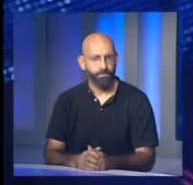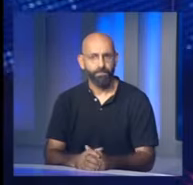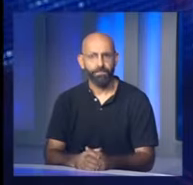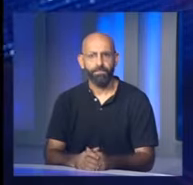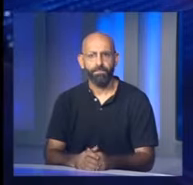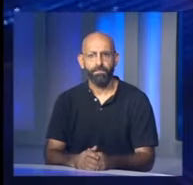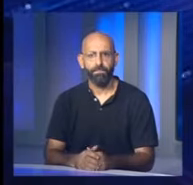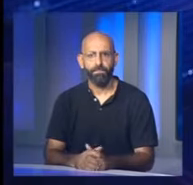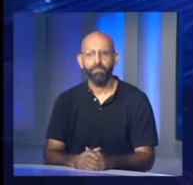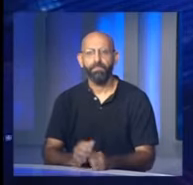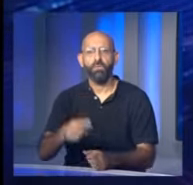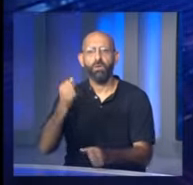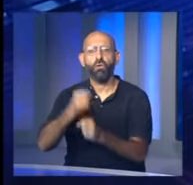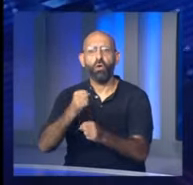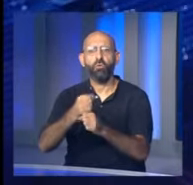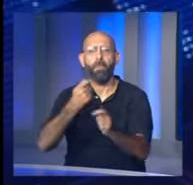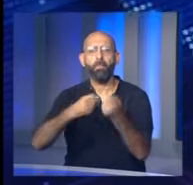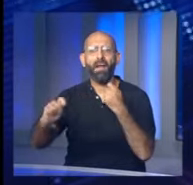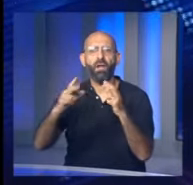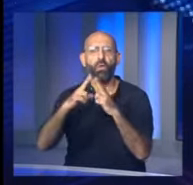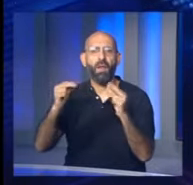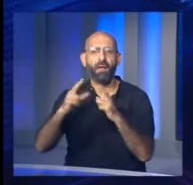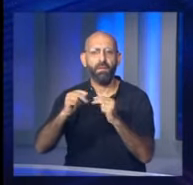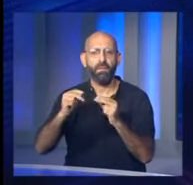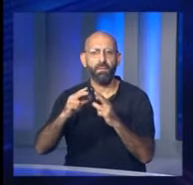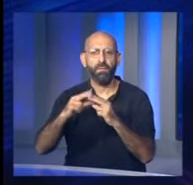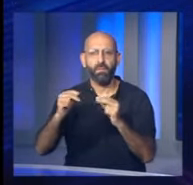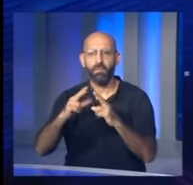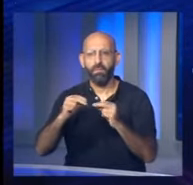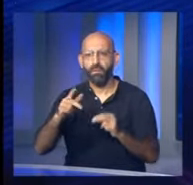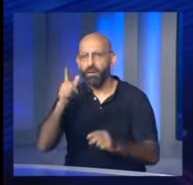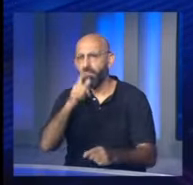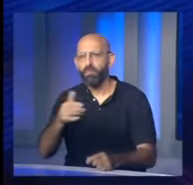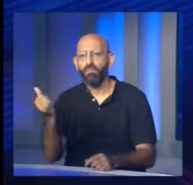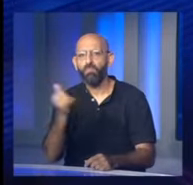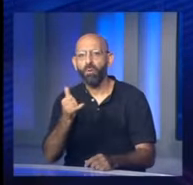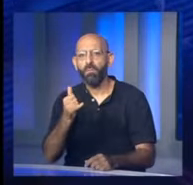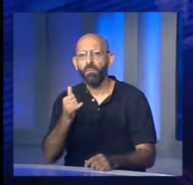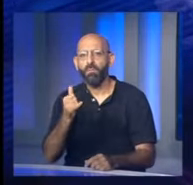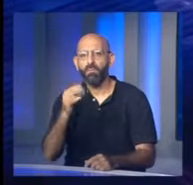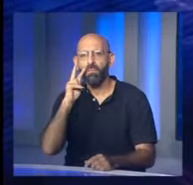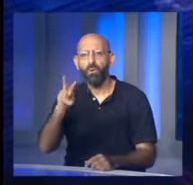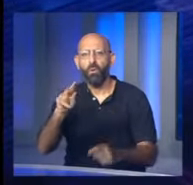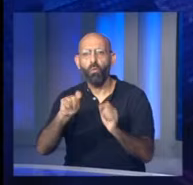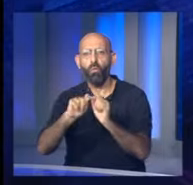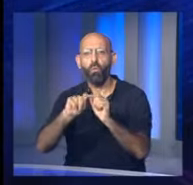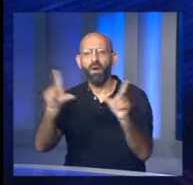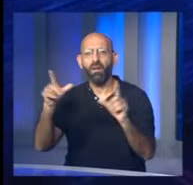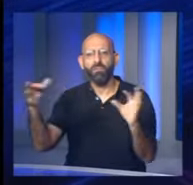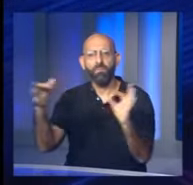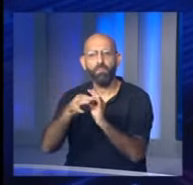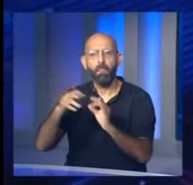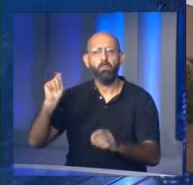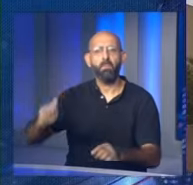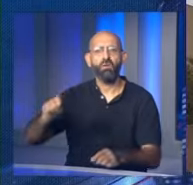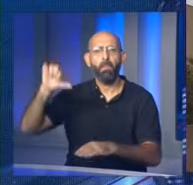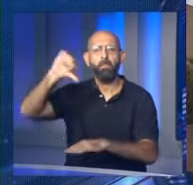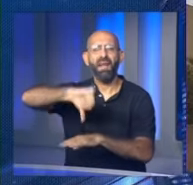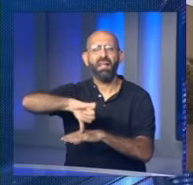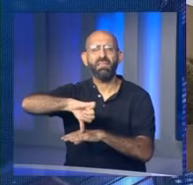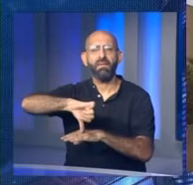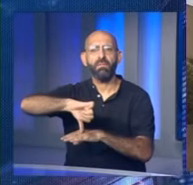والخلاص عملا بسياسه مصرف لبنان الراميه الى توسيع مروح مروحه